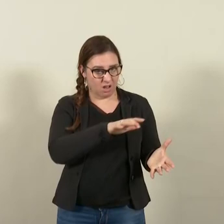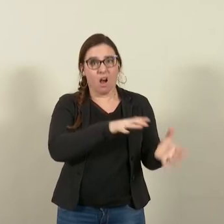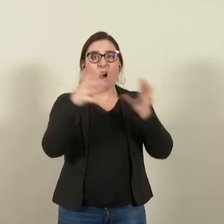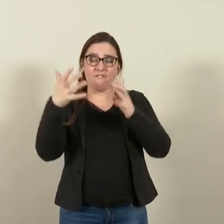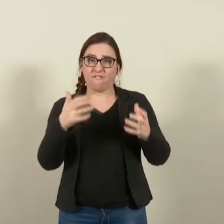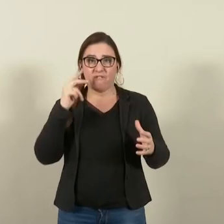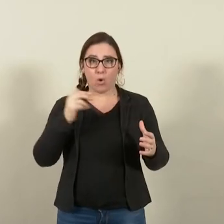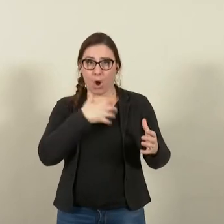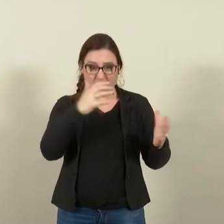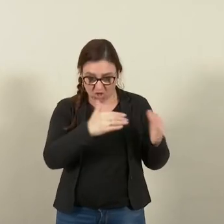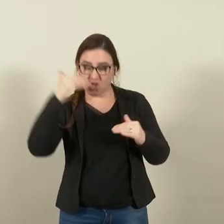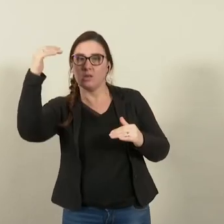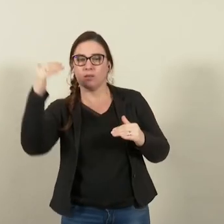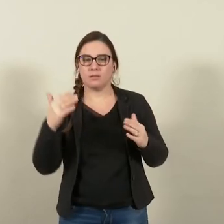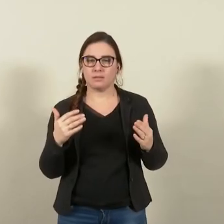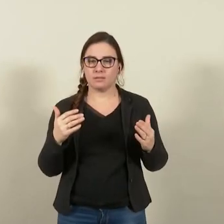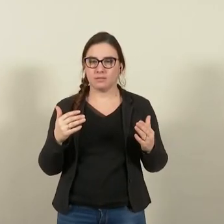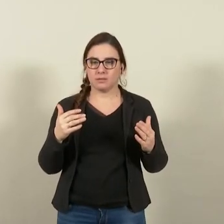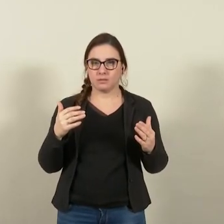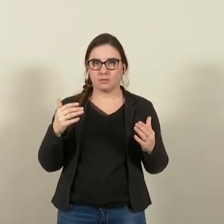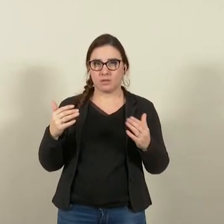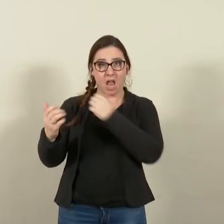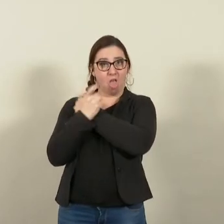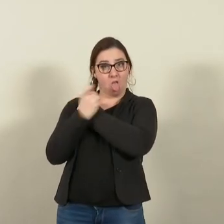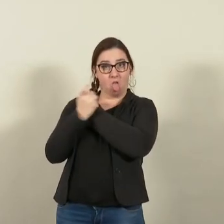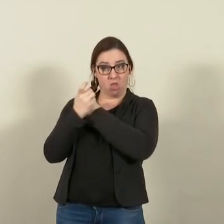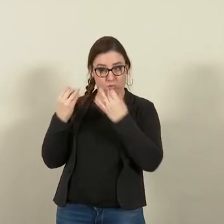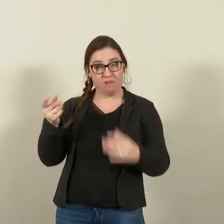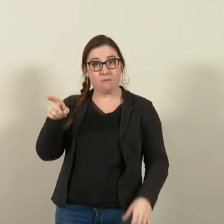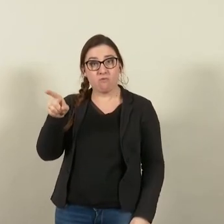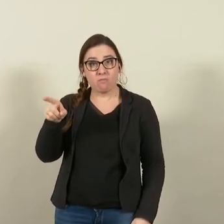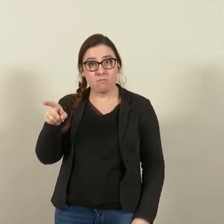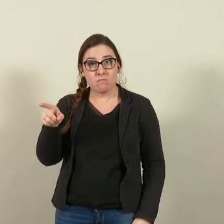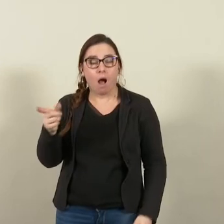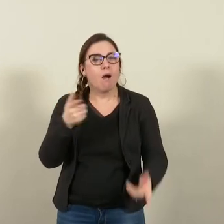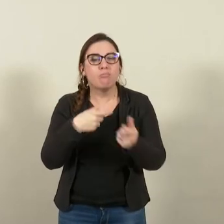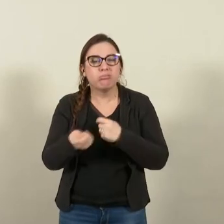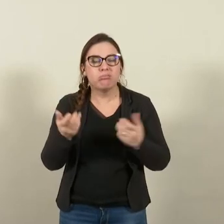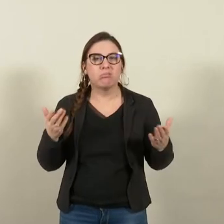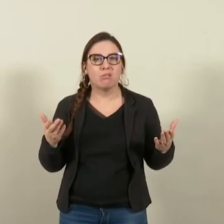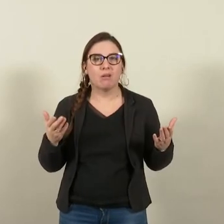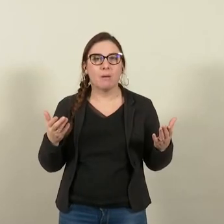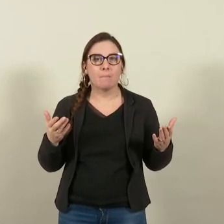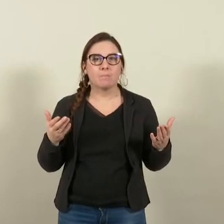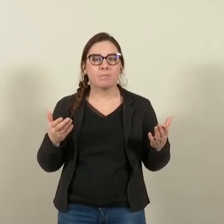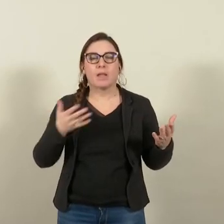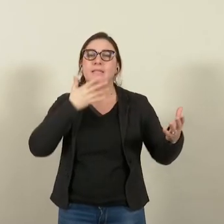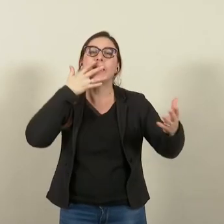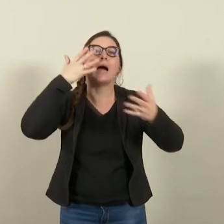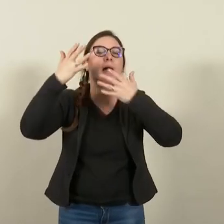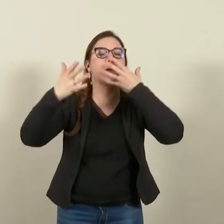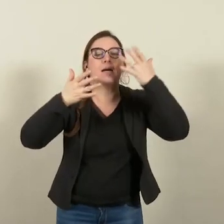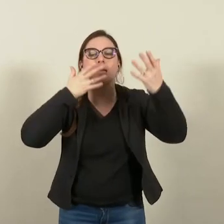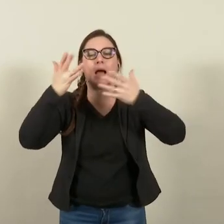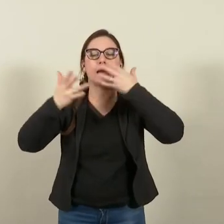accusations là que vous nous renvoyez si souvent ne tiennent pas de bout elles appartiennent à une rhétorique